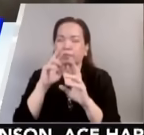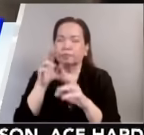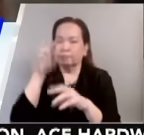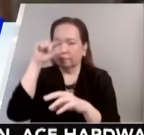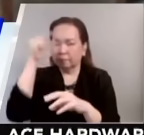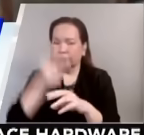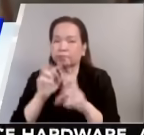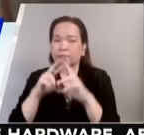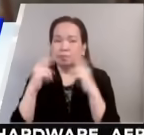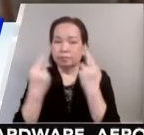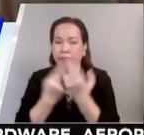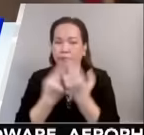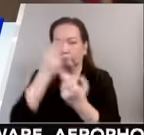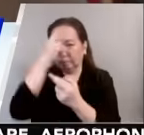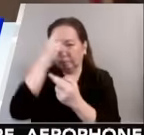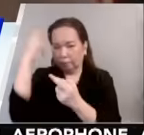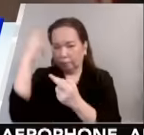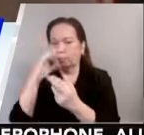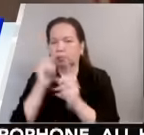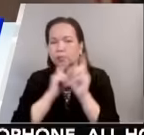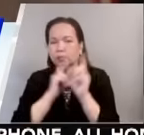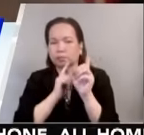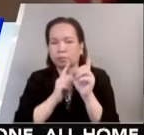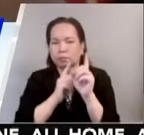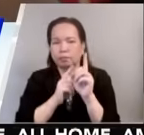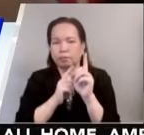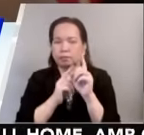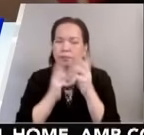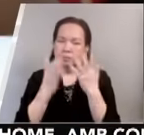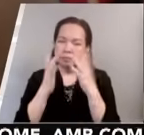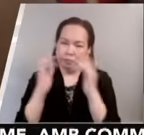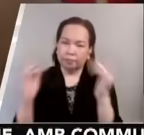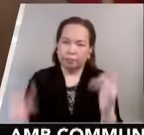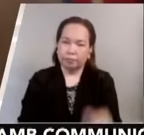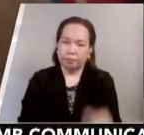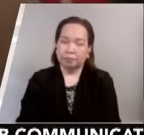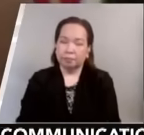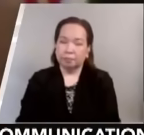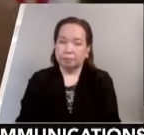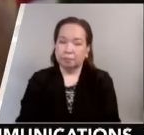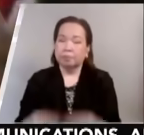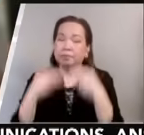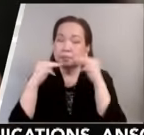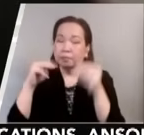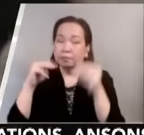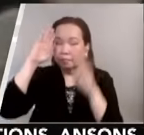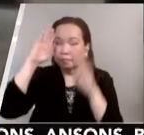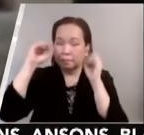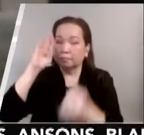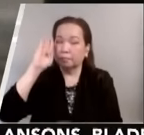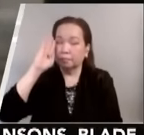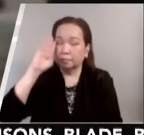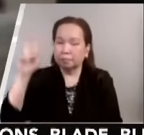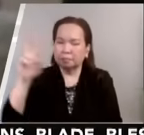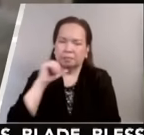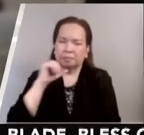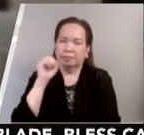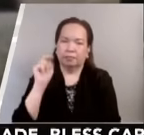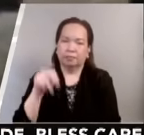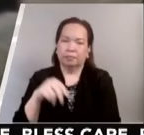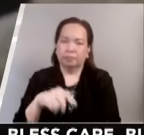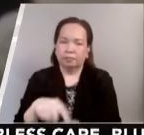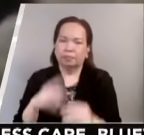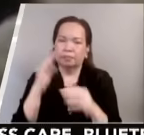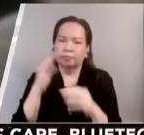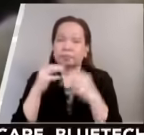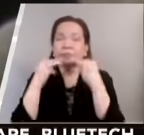sa seremonya hindi nagtalumpati Ang pangulo pero sa inilabas niyang pahayag sinabi niyang patuloy sanang gayahin ng